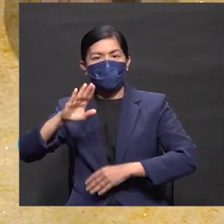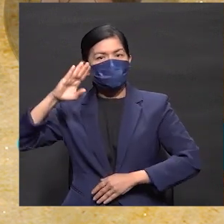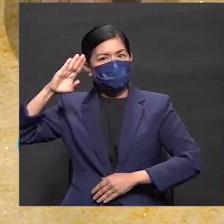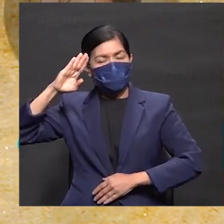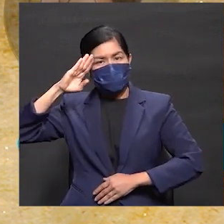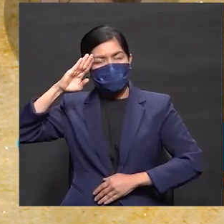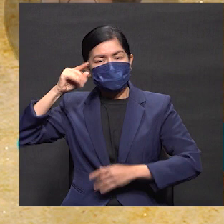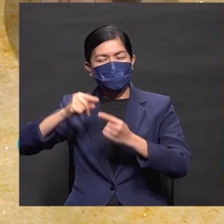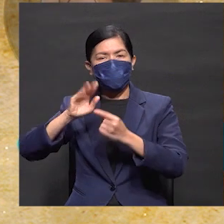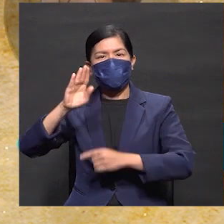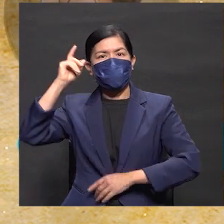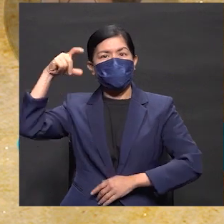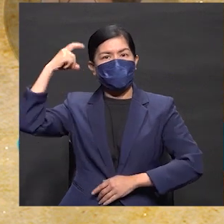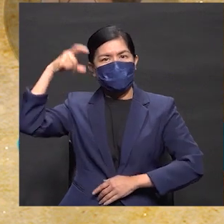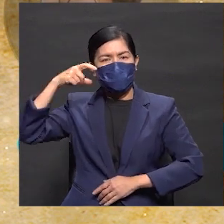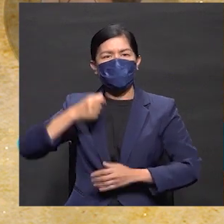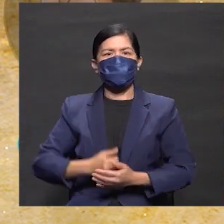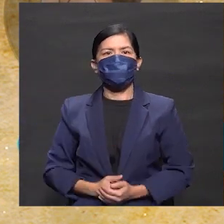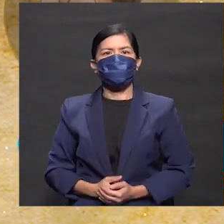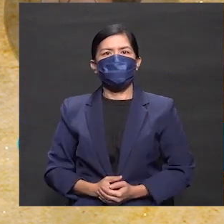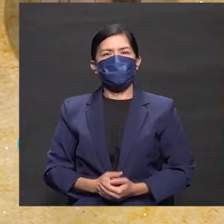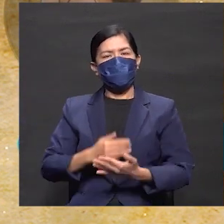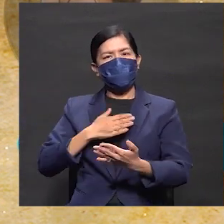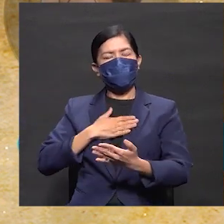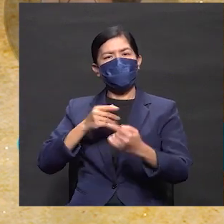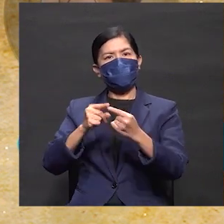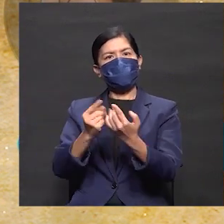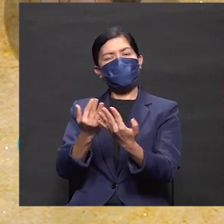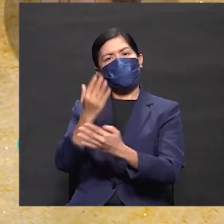ระเจ้าพี่เราจะยืนช้างในร่มไม้อยู่ใหญ่เล่า